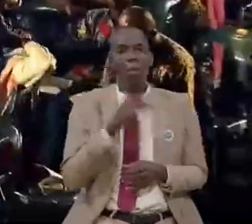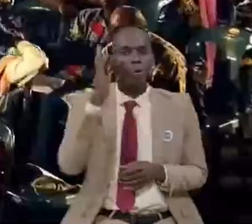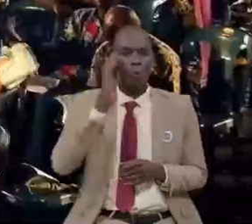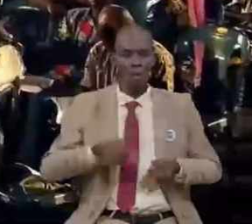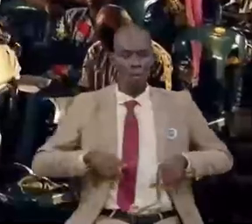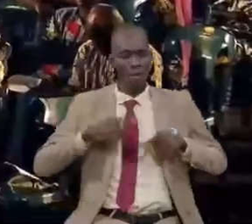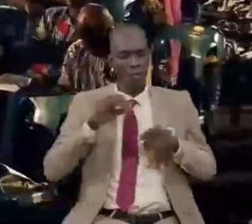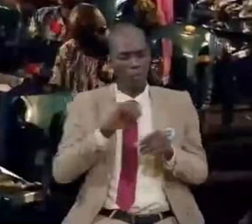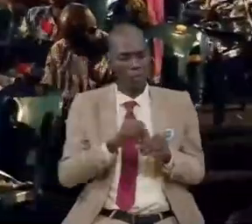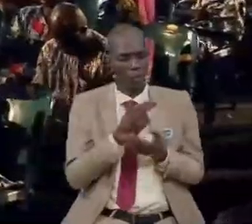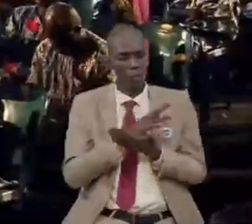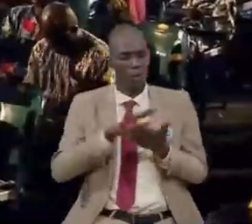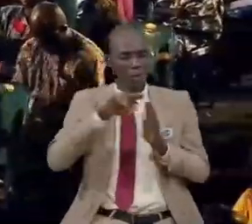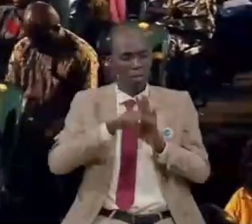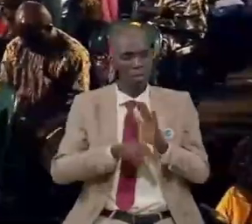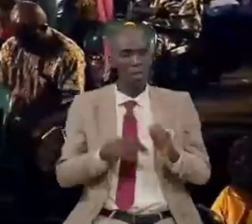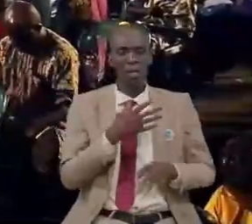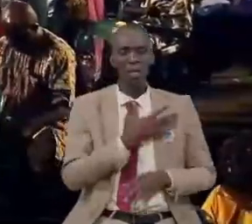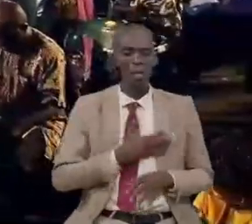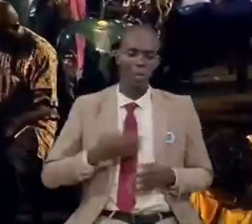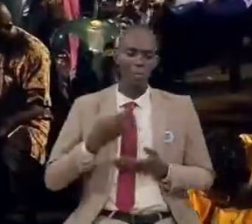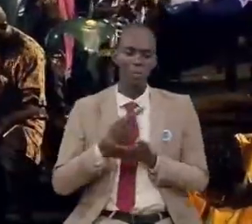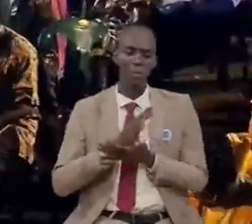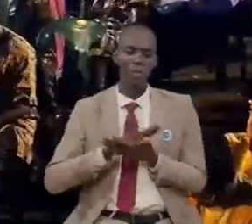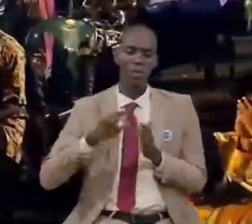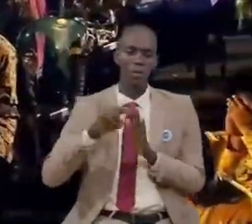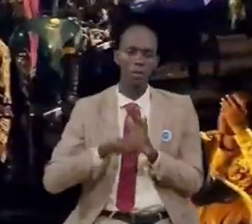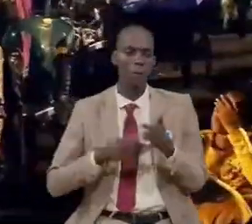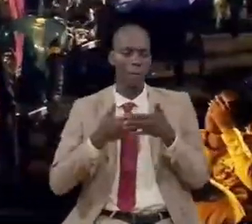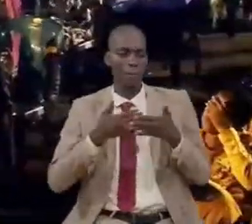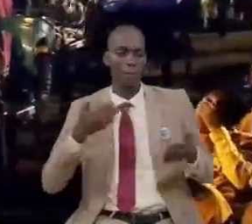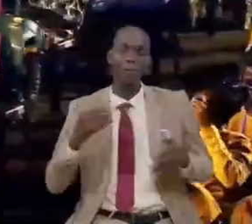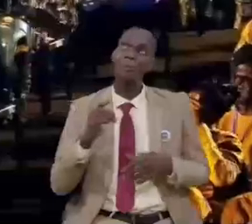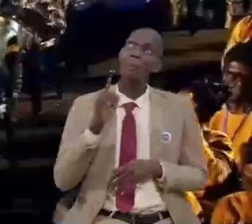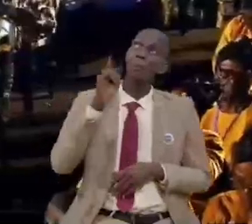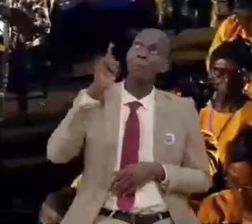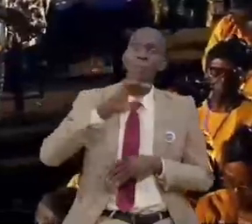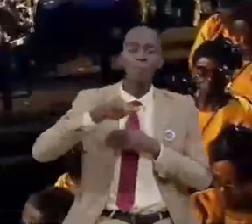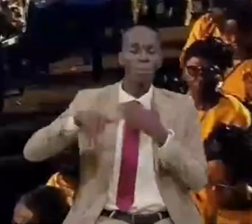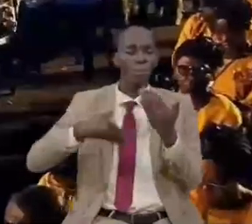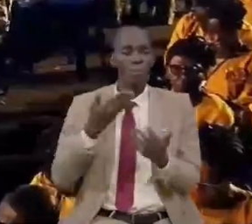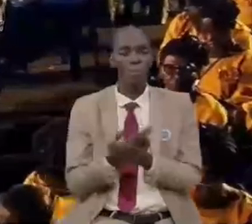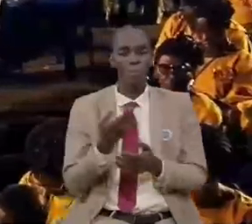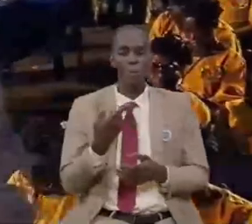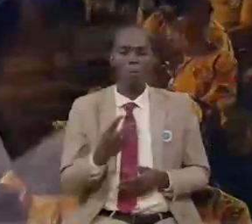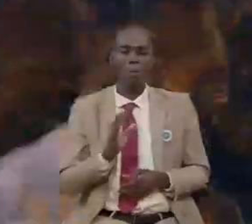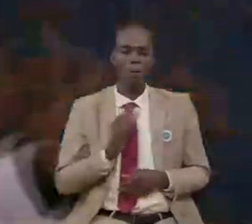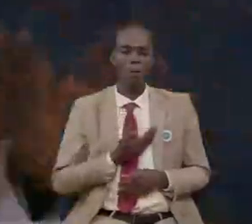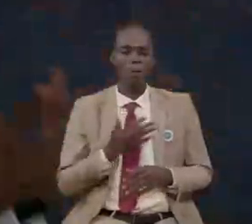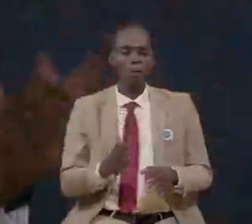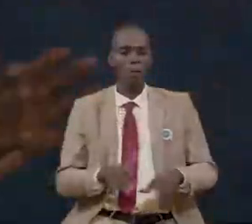vivre en marchant devant lui dans la sainteté et dans la justice tous les jours de notre